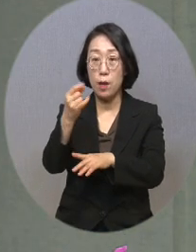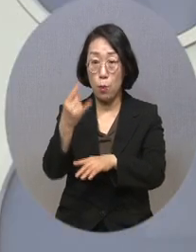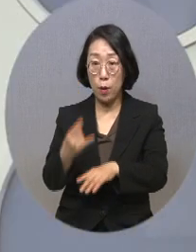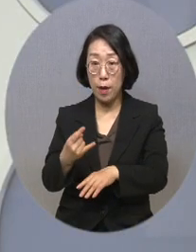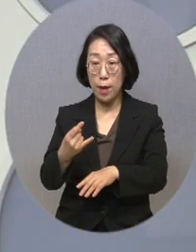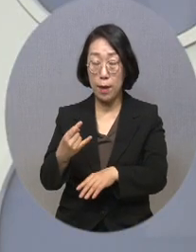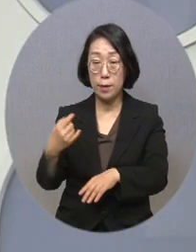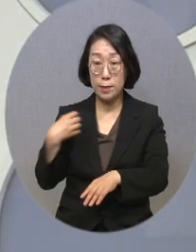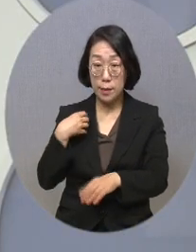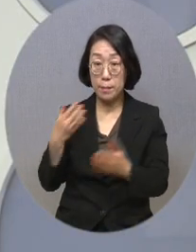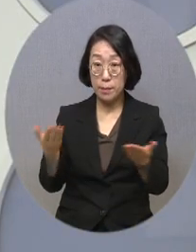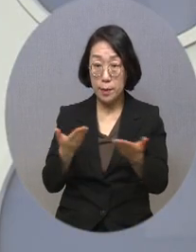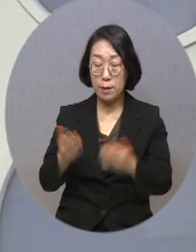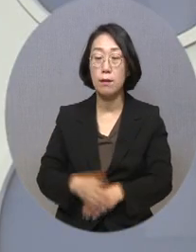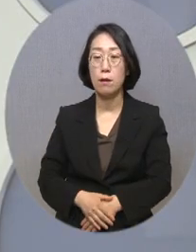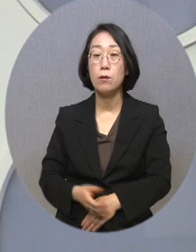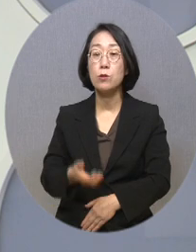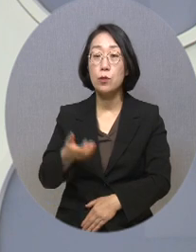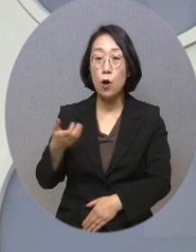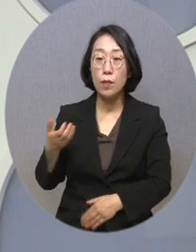계셨어요? 제가